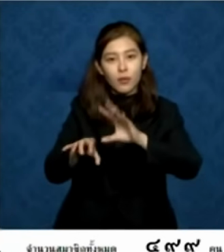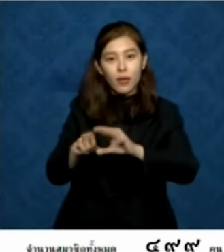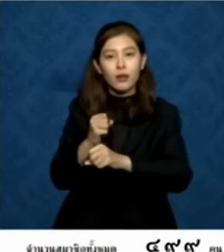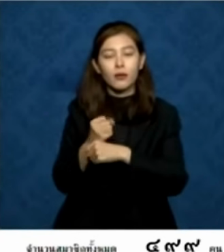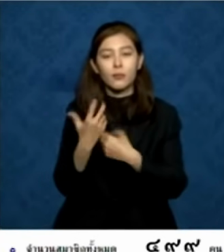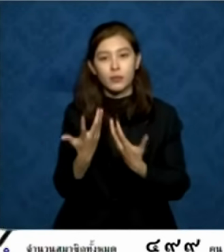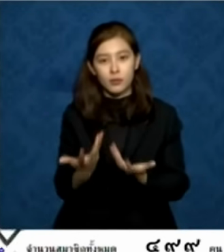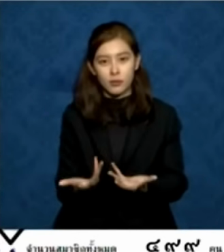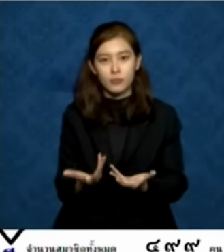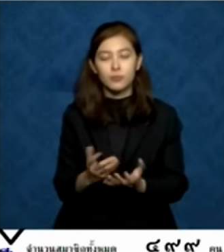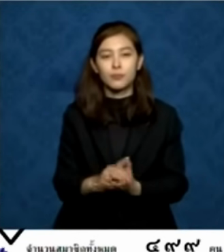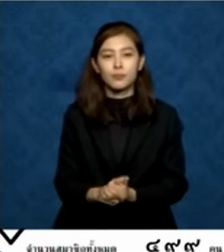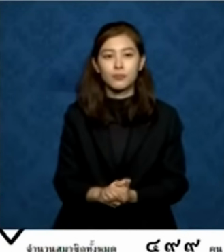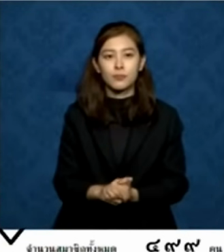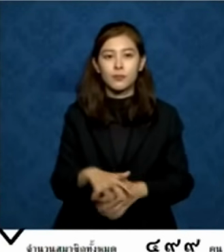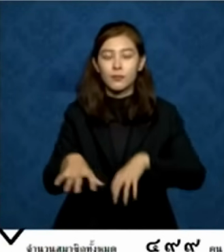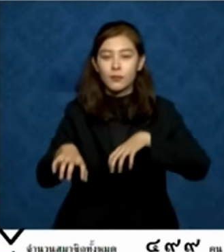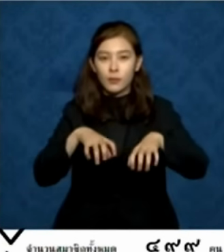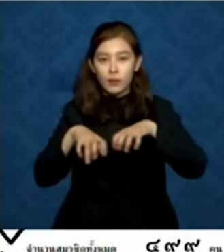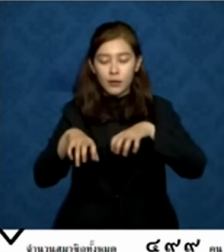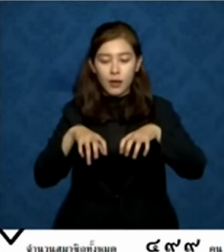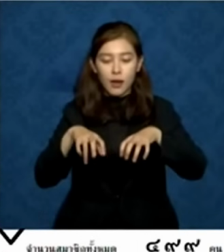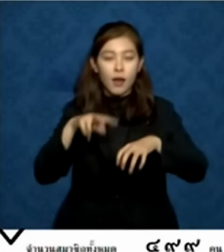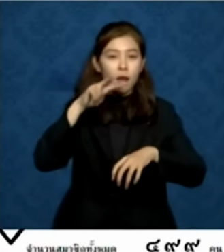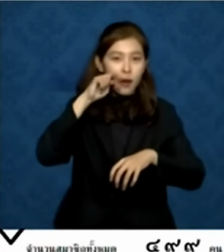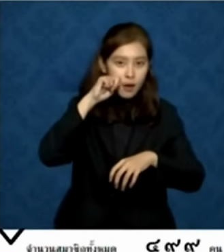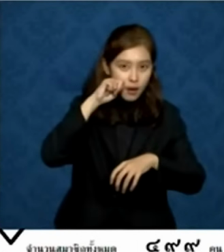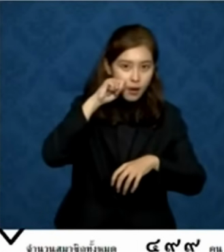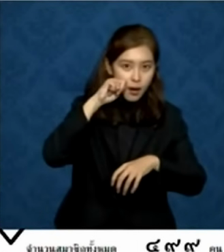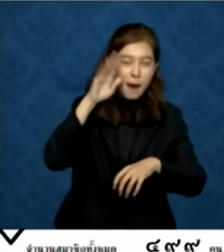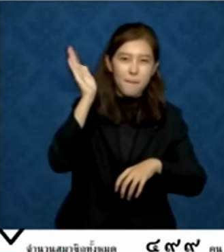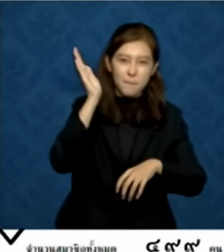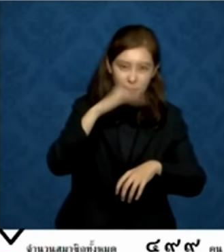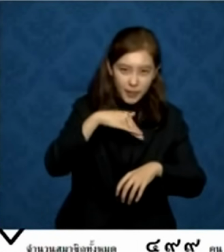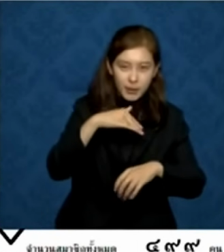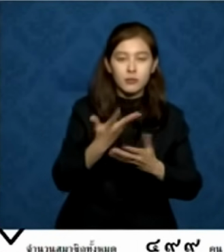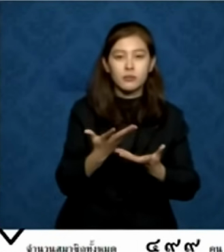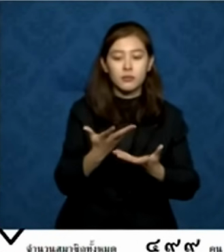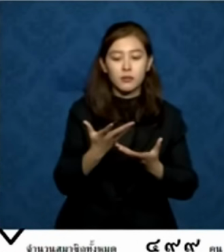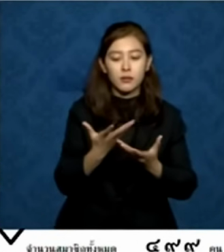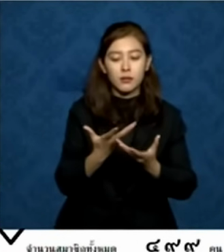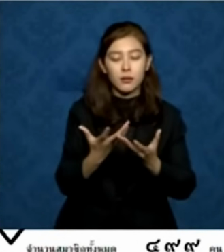การบริหารจัดการมลพิษแหล่งกำเนิดและพัฒนาการกำจัดขยะ